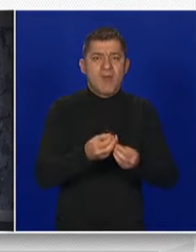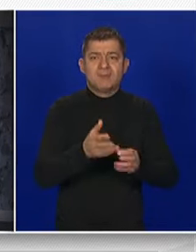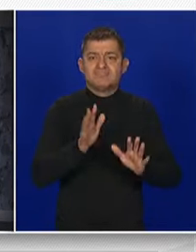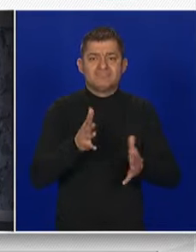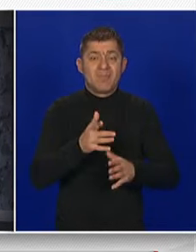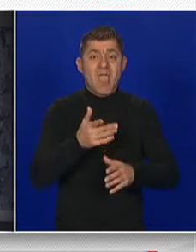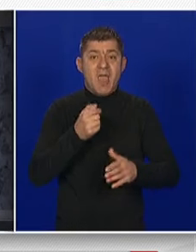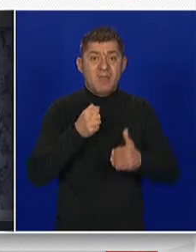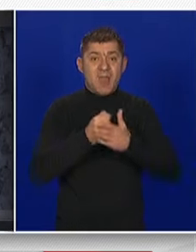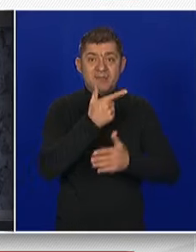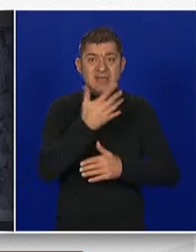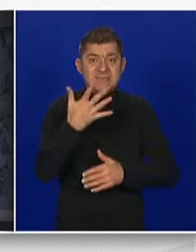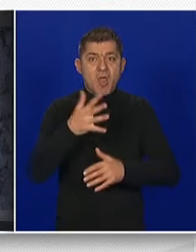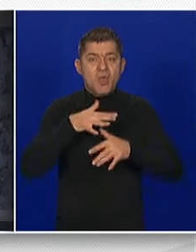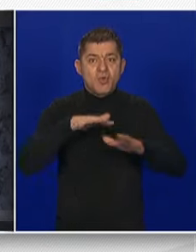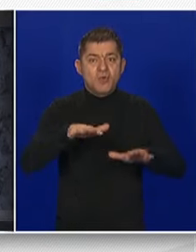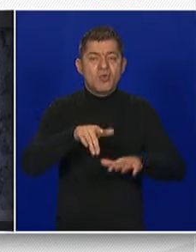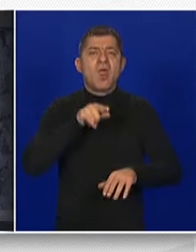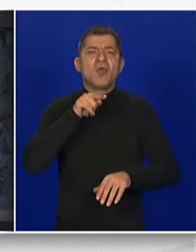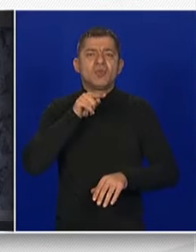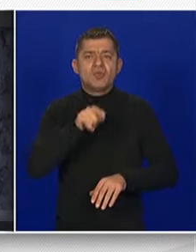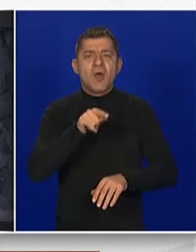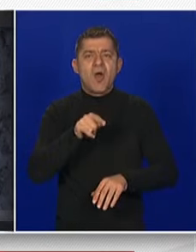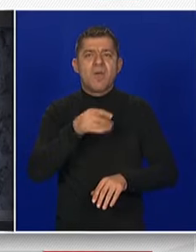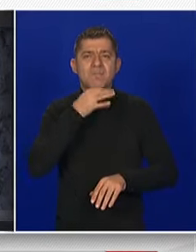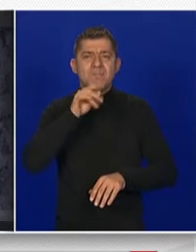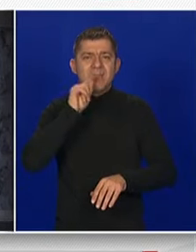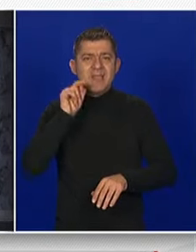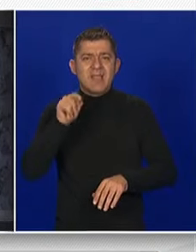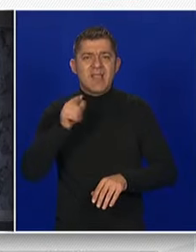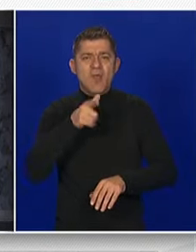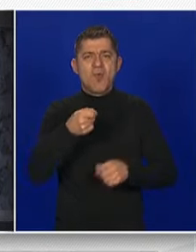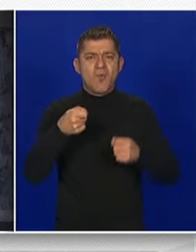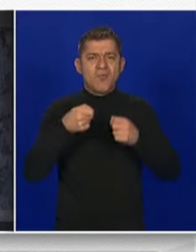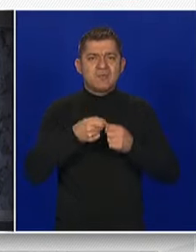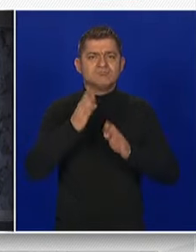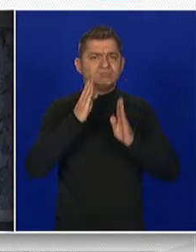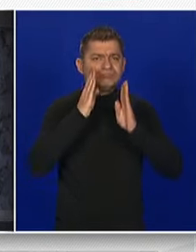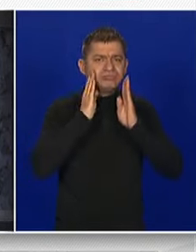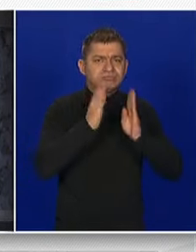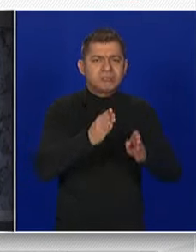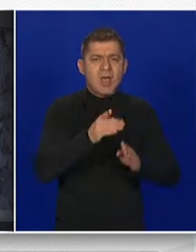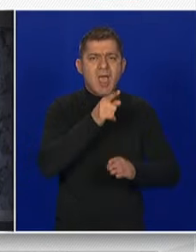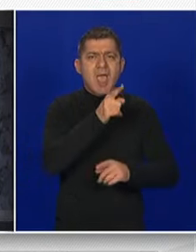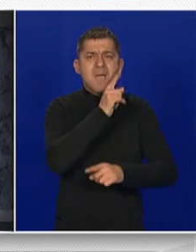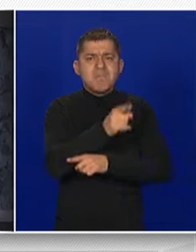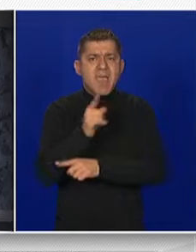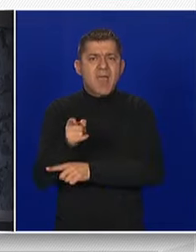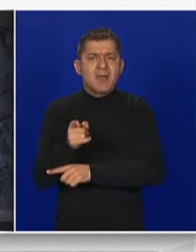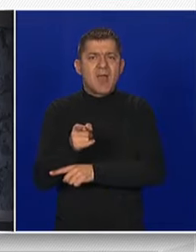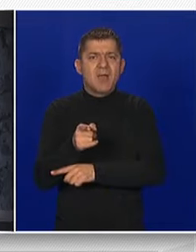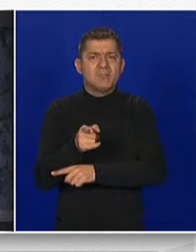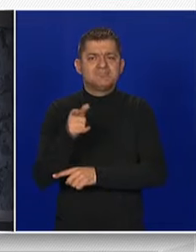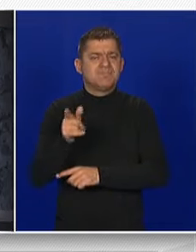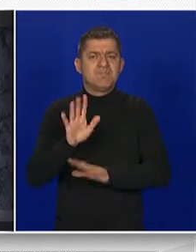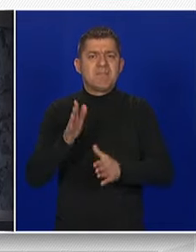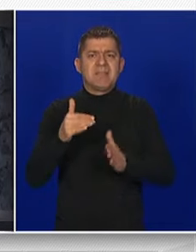25, da to pitanje što se tiče pridržavanja svih drugih epidemioloških mjera ne bi